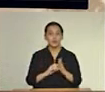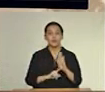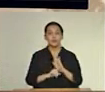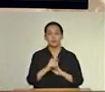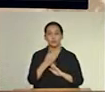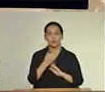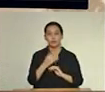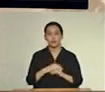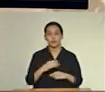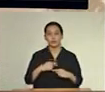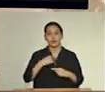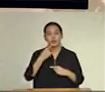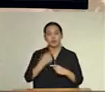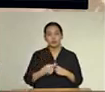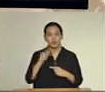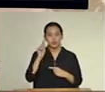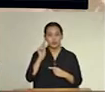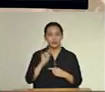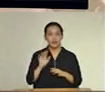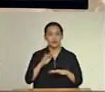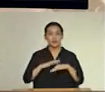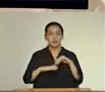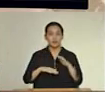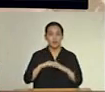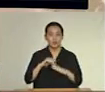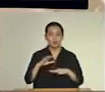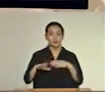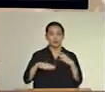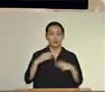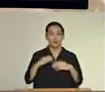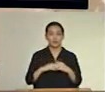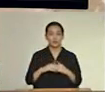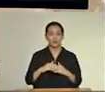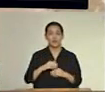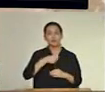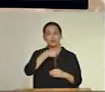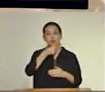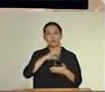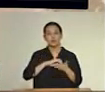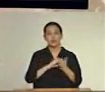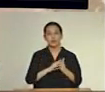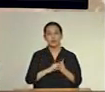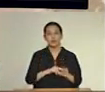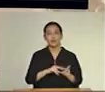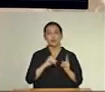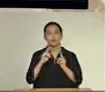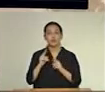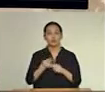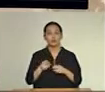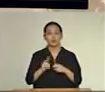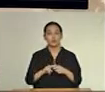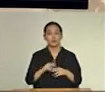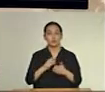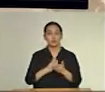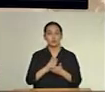boshladingiz. Keyingi darslarda, masalan, laboratoriya mashg'ulotlarida yoki yuqori sinflarga o'tganingizda bu usuldan juda